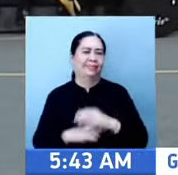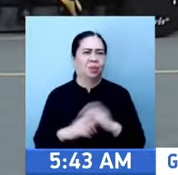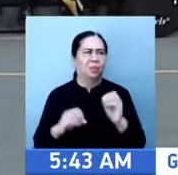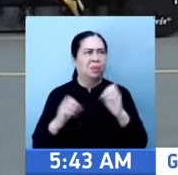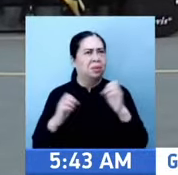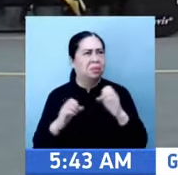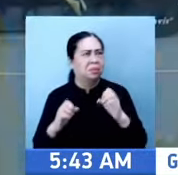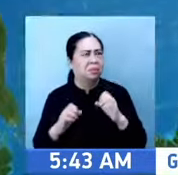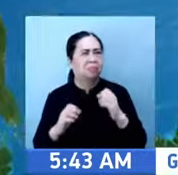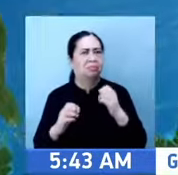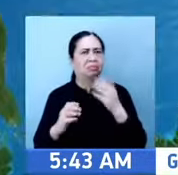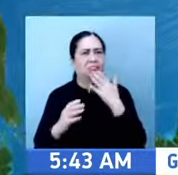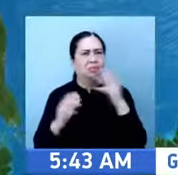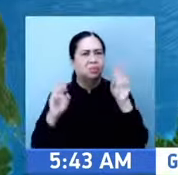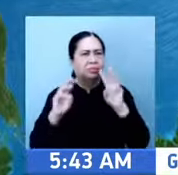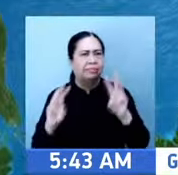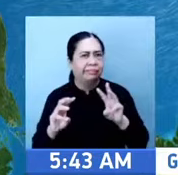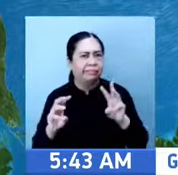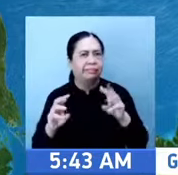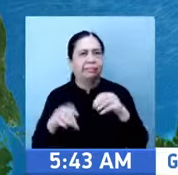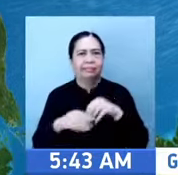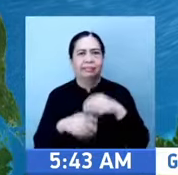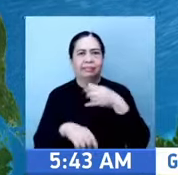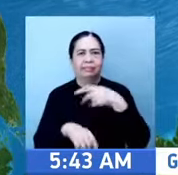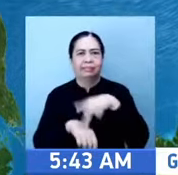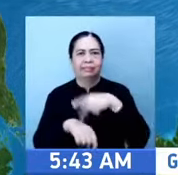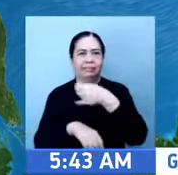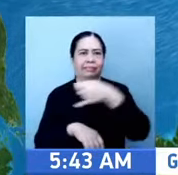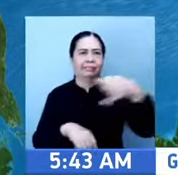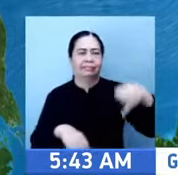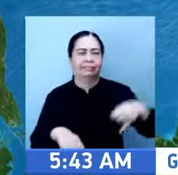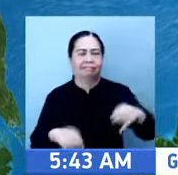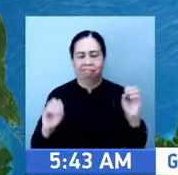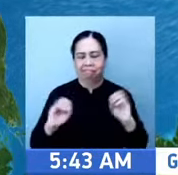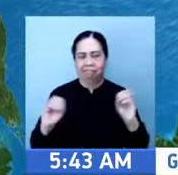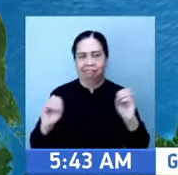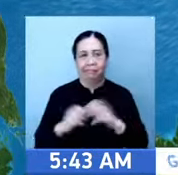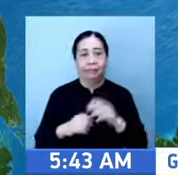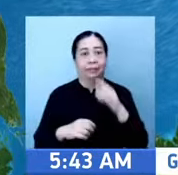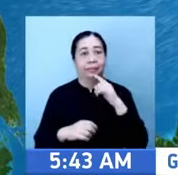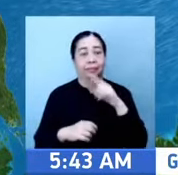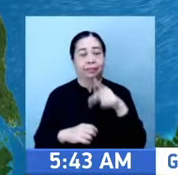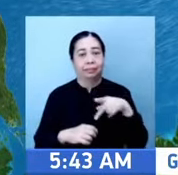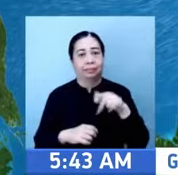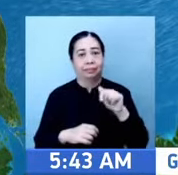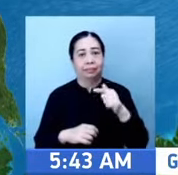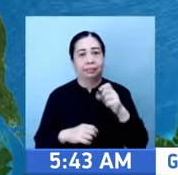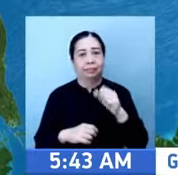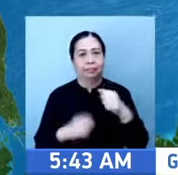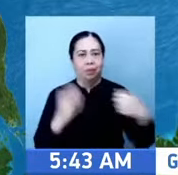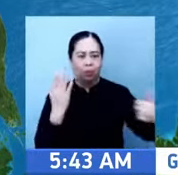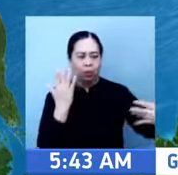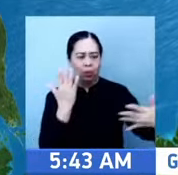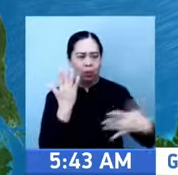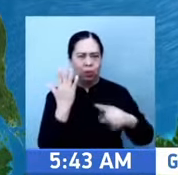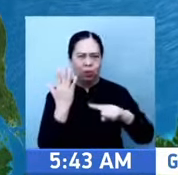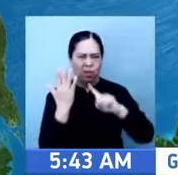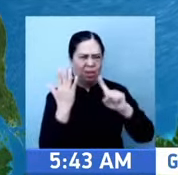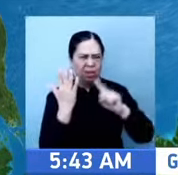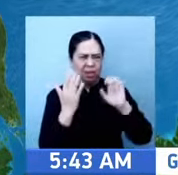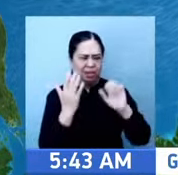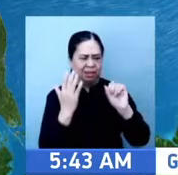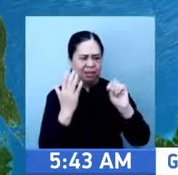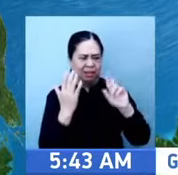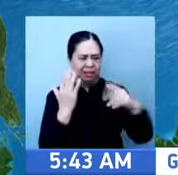panahon ngayon sa loob ng ating Philippine Air Responsibility. Ayon sa PAGASA, easterlies ang nakakaapekto ngayon sa bansa. Ang easterlies naman po ay nagdadala